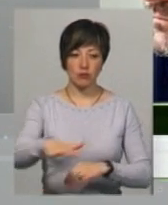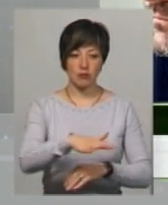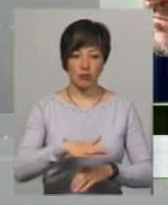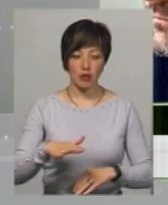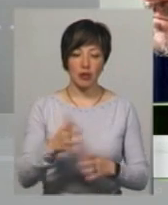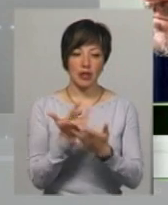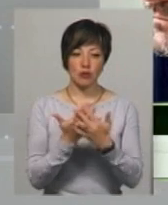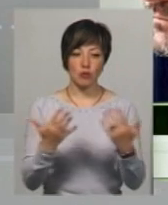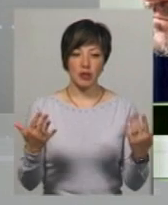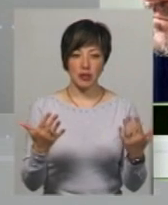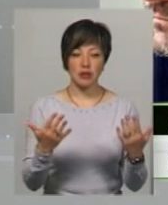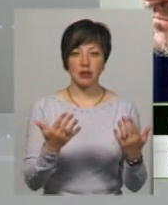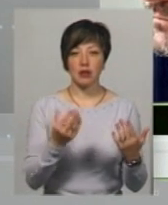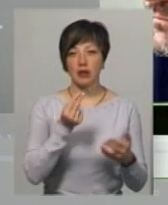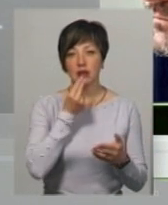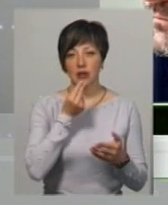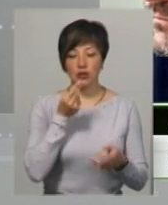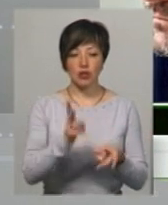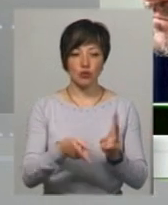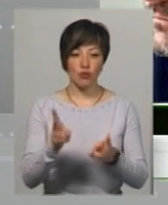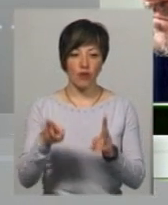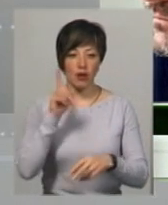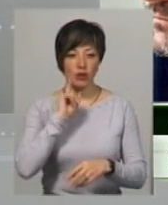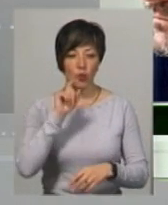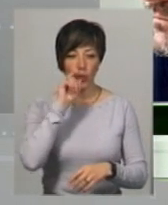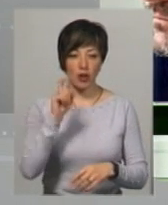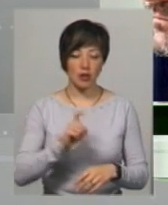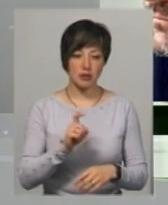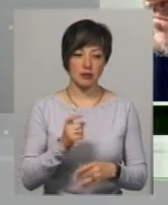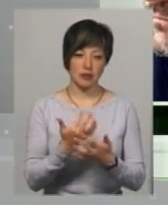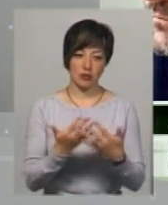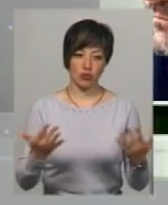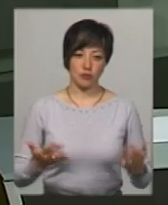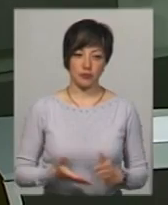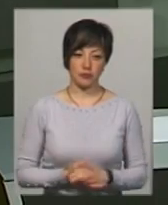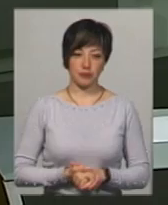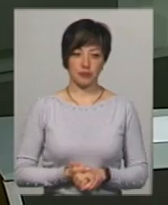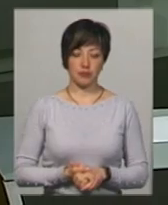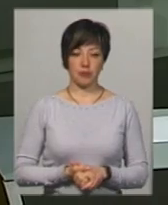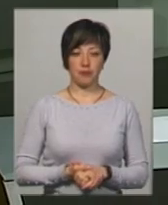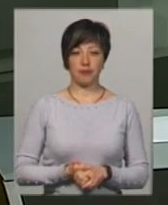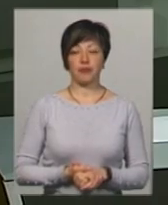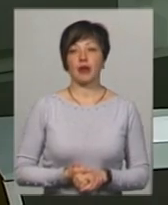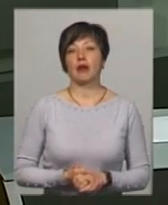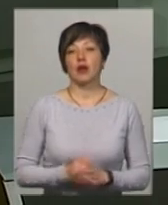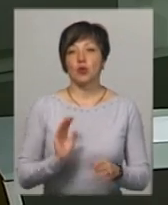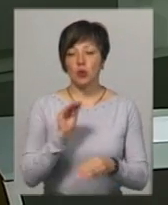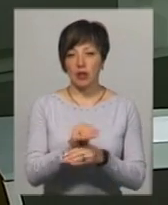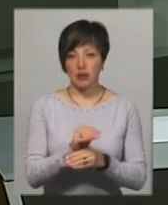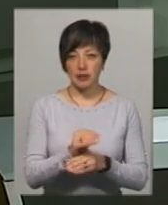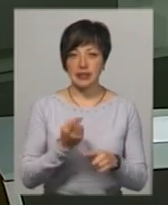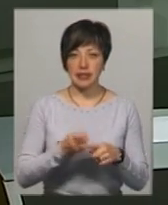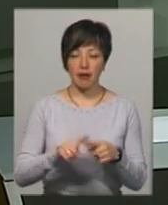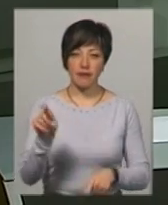буде різноманітне частування українськими фестивалами, коліш, шлик і тому подібне. Андрій Клименко додає,